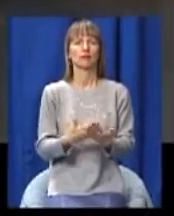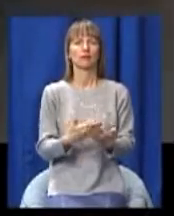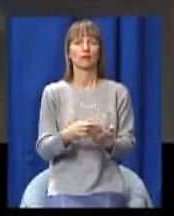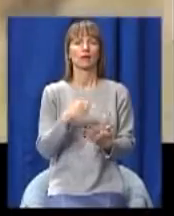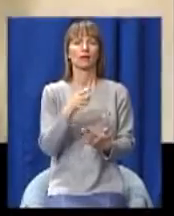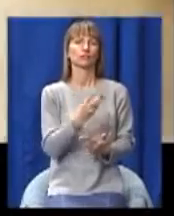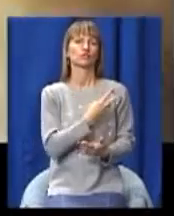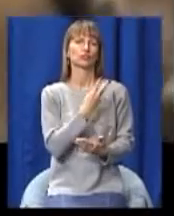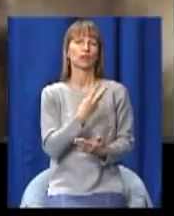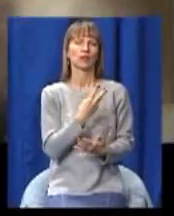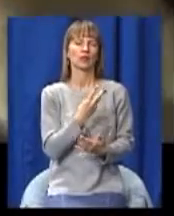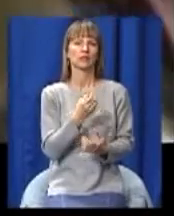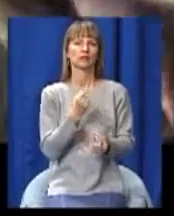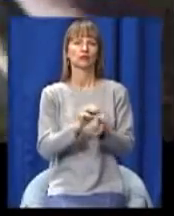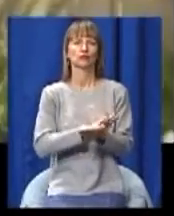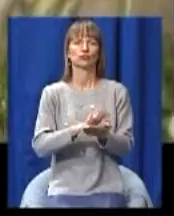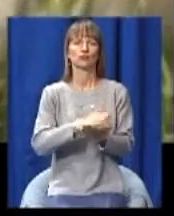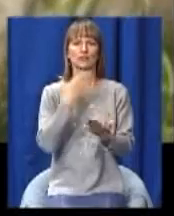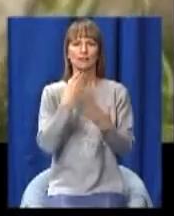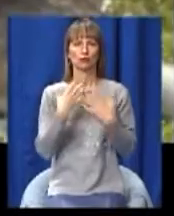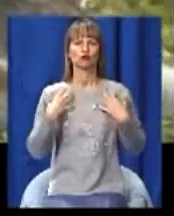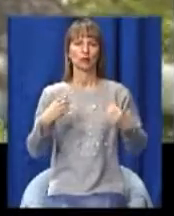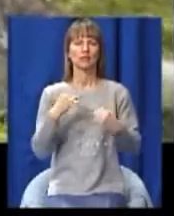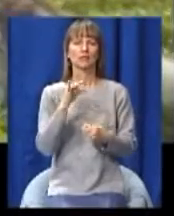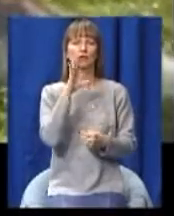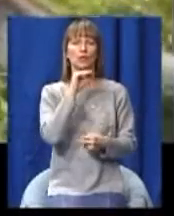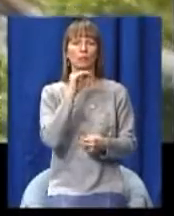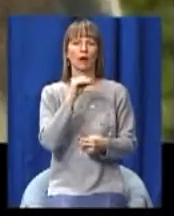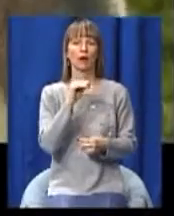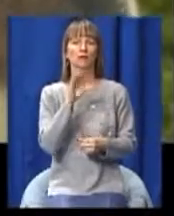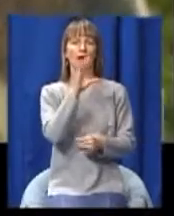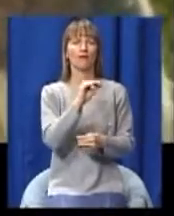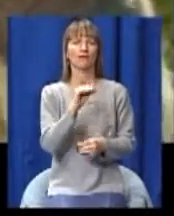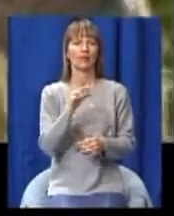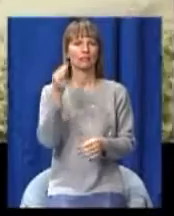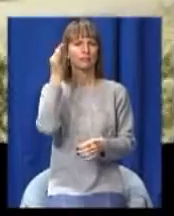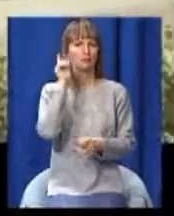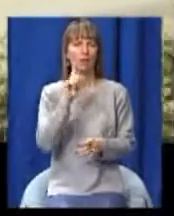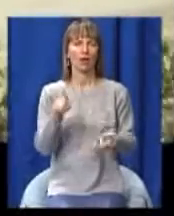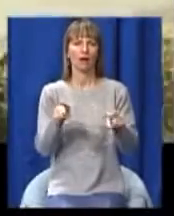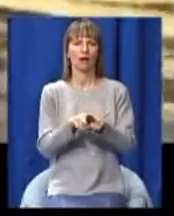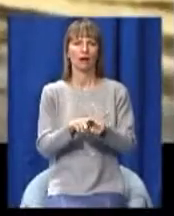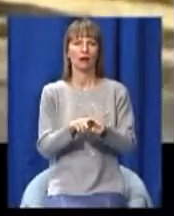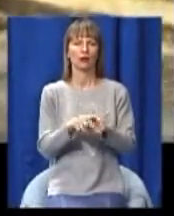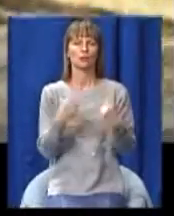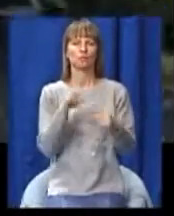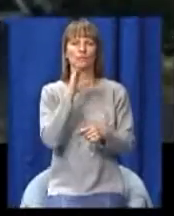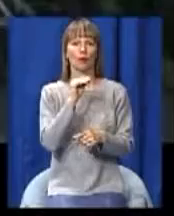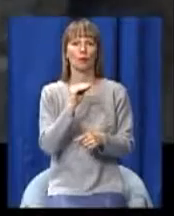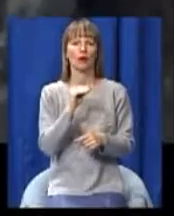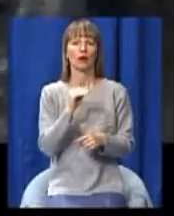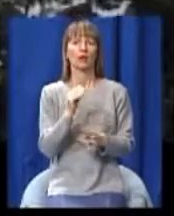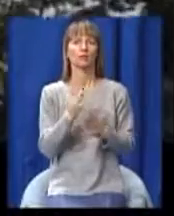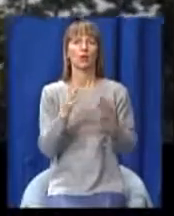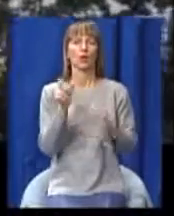їх прагнення утримувати в чистоті власну шерсть. Та й собачий гавкіт зовсім не характерно для хаски. Швидше він